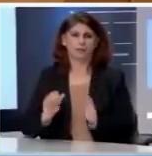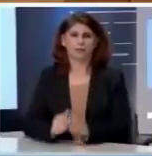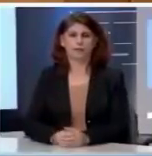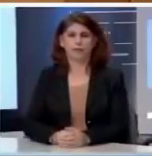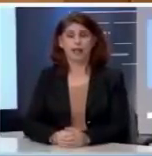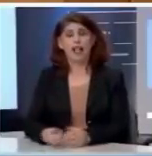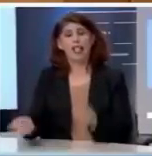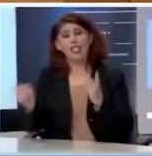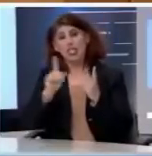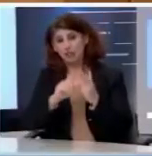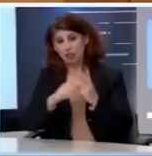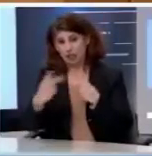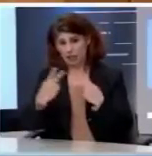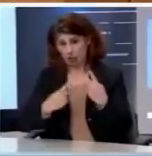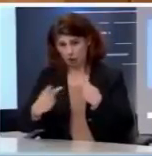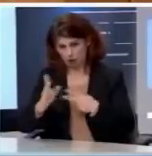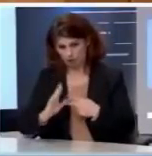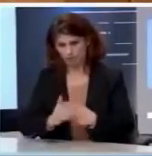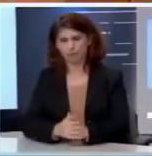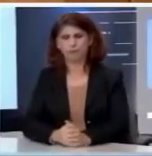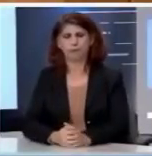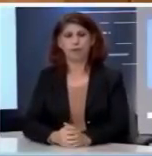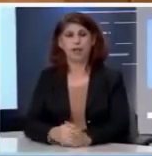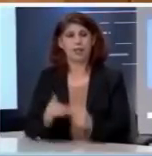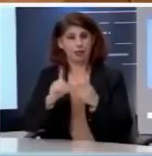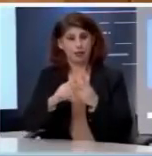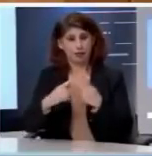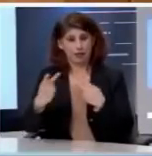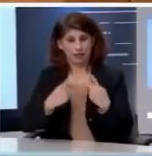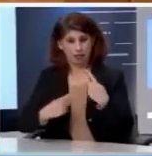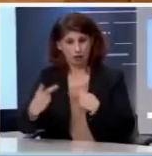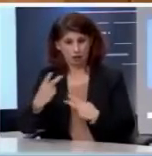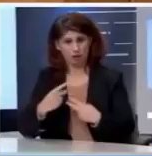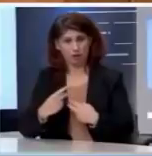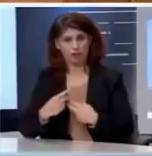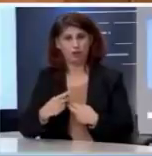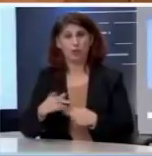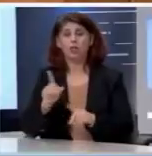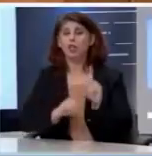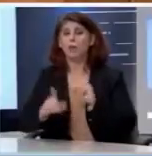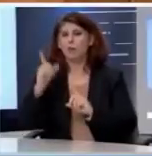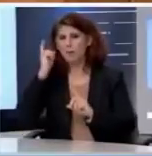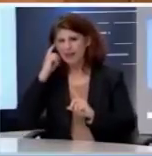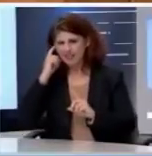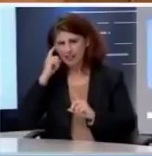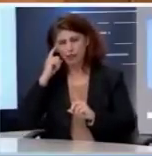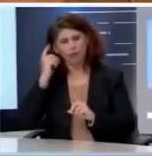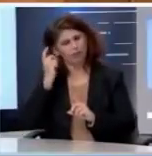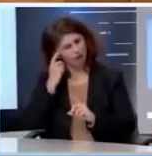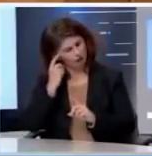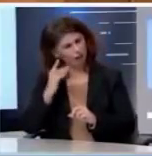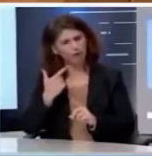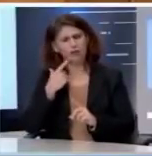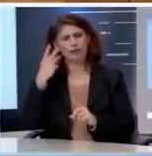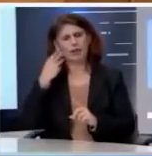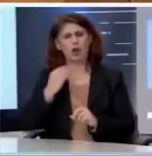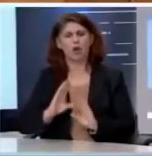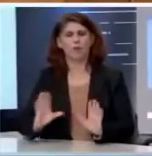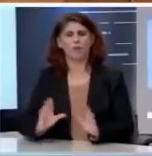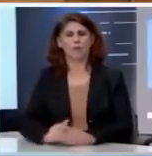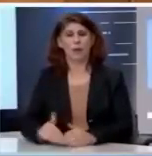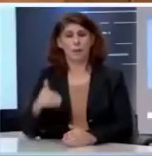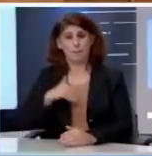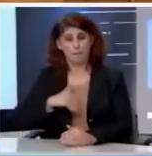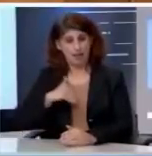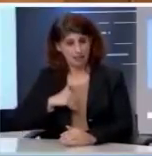Πάμε όμως στη δεύτερη κατηγορία. Για αυτή τη δεύτερη κατηγορία, και όσοι με γνωρίζουν θα καταλάβουν τι εννοώ, άσκησα μέσα